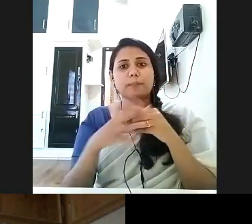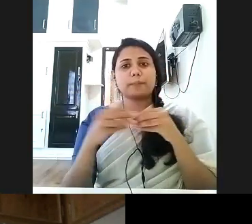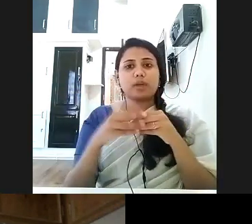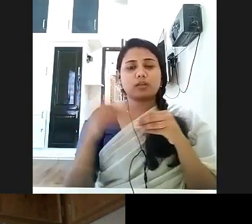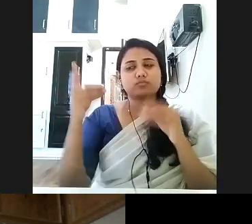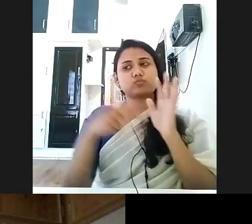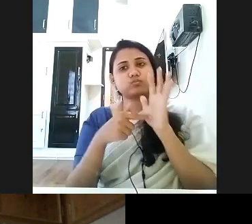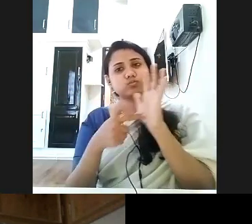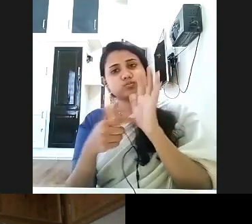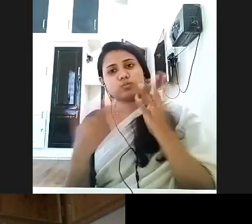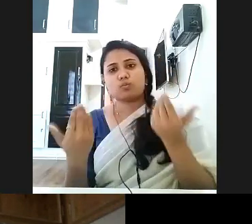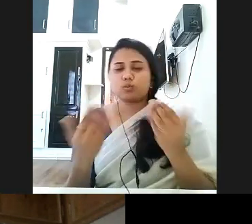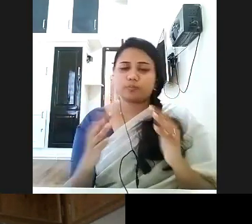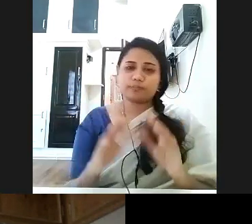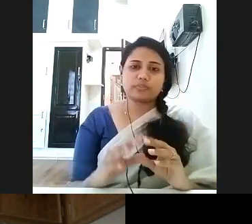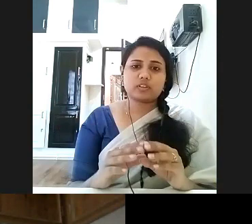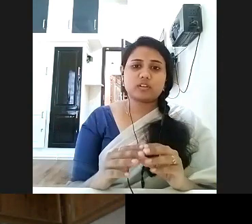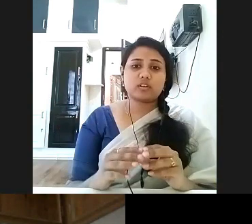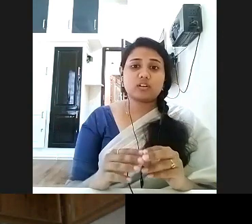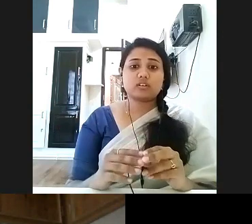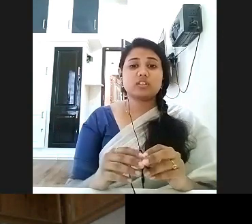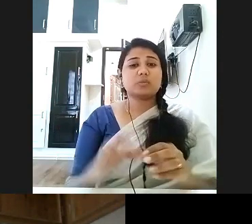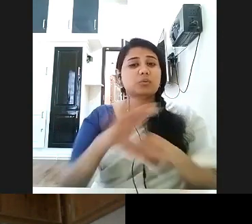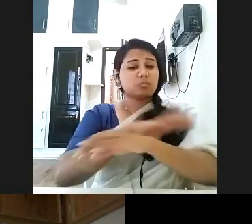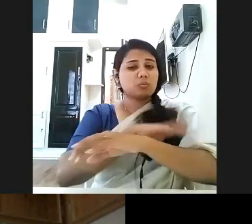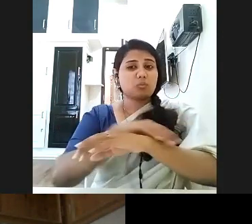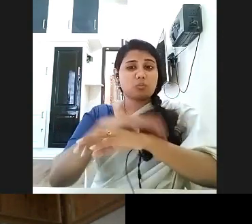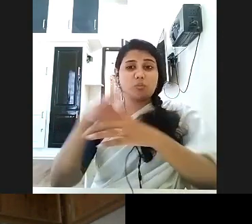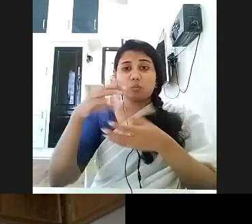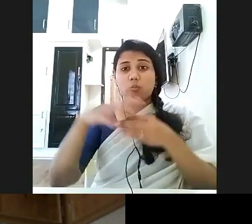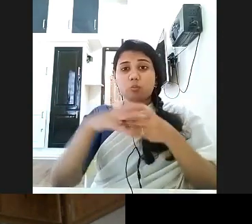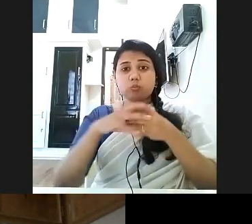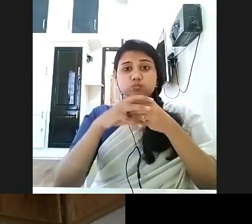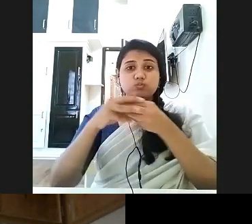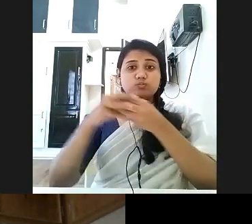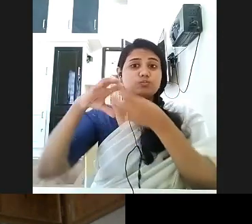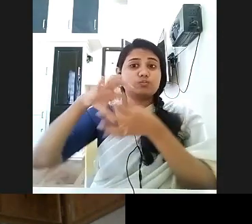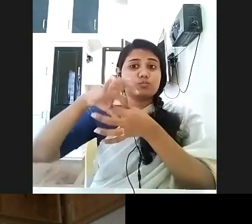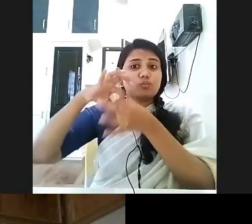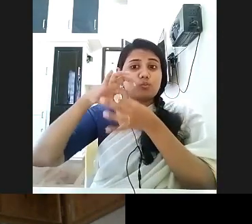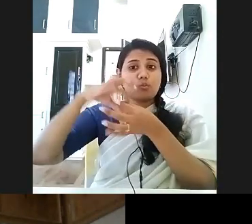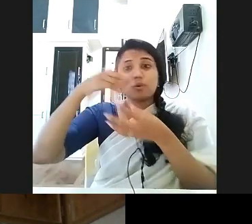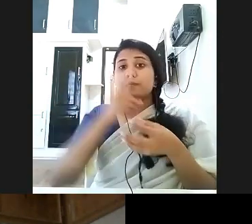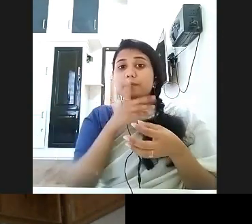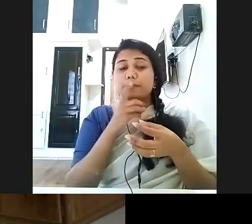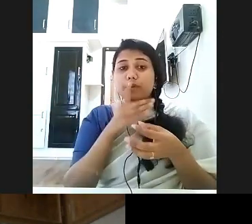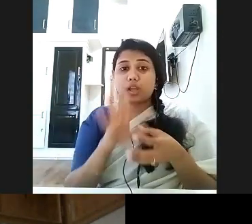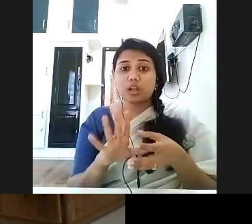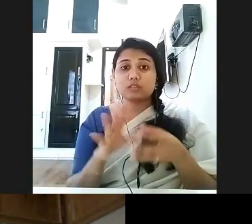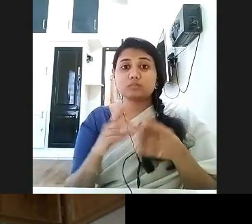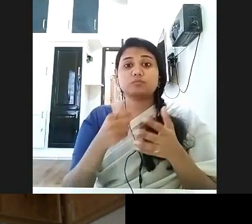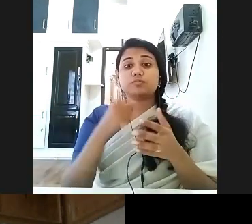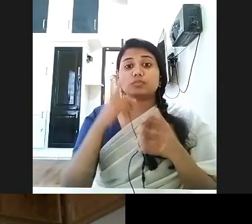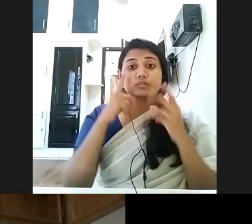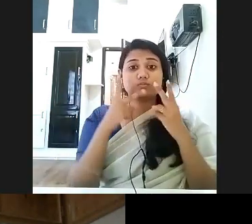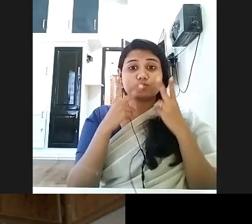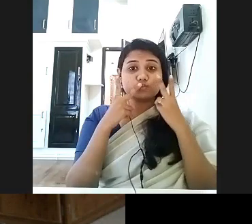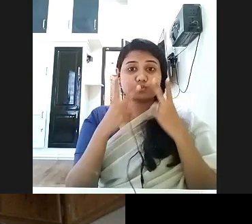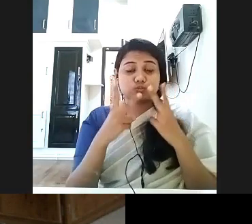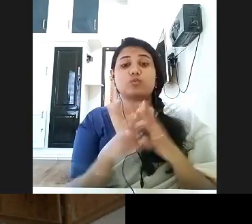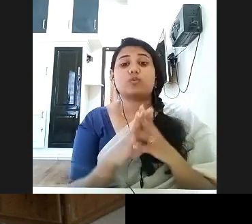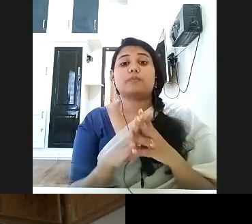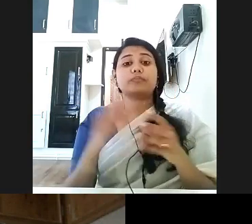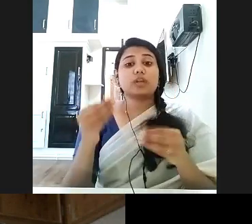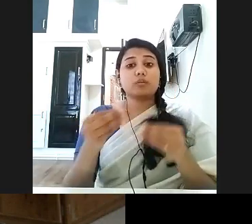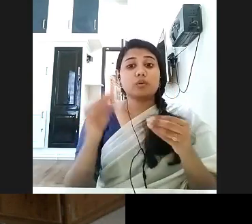കുഴപ്പമില്ല. മെയിൻലി ബിക്കോസ് ഈസ് ഹാവിംഗ് ലോട്ട് ഓഫ് ബോൺ പെയിൻ. ഐ തിങ്ക് ദ ബോൺ ഹെൽത്ത് ഇസ് സംതിങ് വിച്ച് ഹാസ് ടു ബി സ്ട്രെസ്ഡ് അപ്പോൺ ഇൻ ദിസ് ഗ്രൂപ്പ്. ബിക്കോസ്